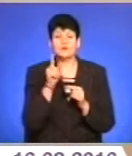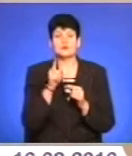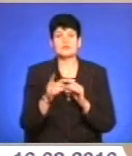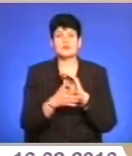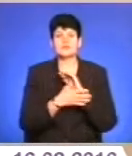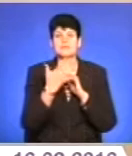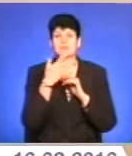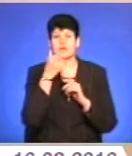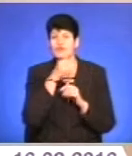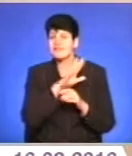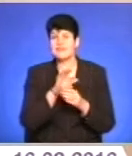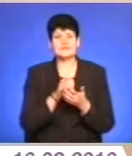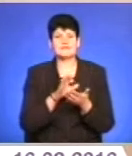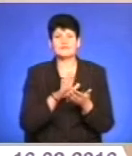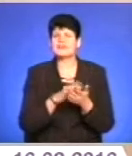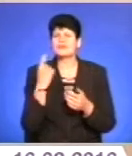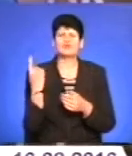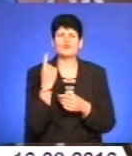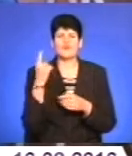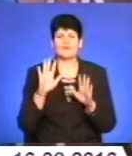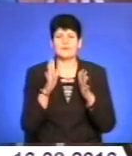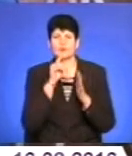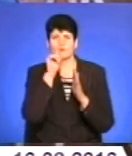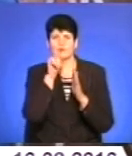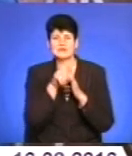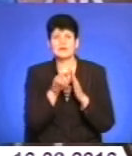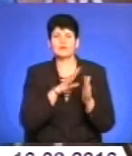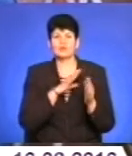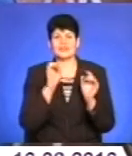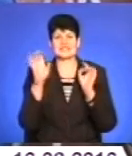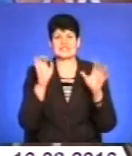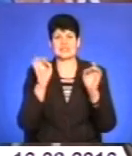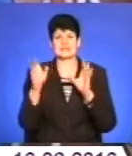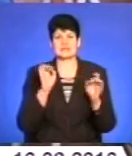5 років не зафіксували жодного проникнення в помешкання, де була встановлена сигналізація.